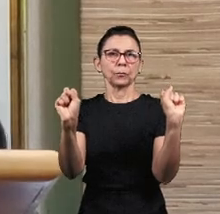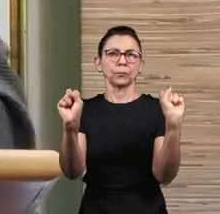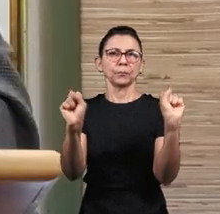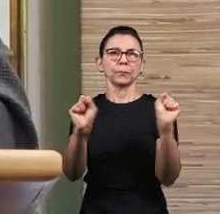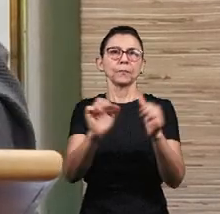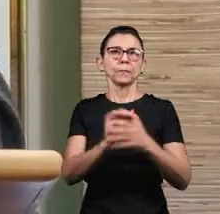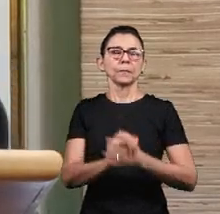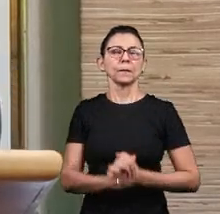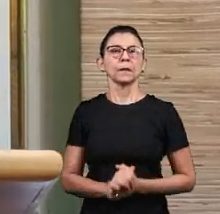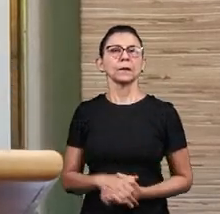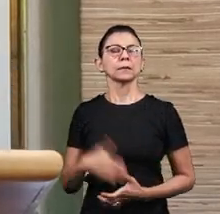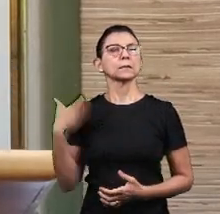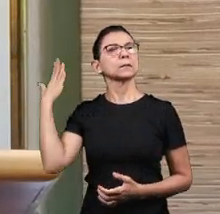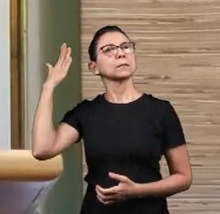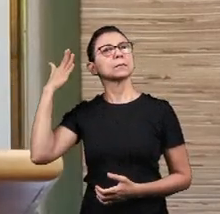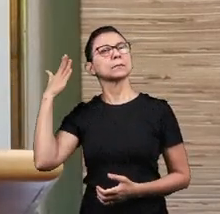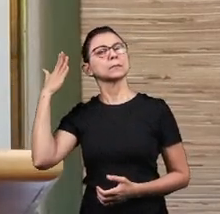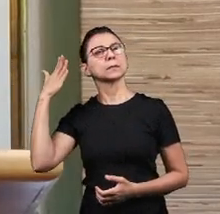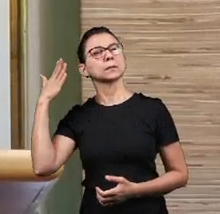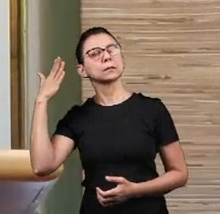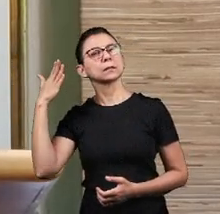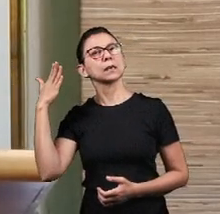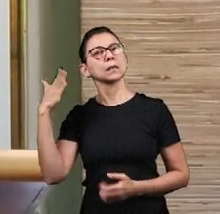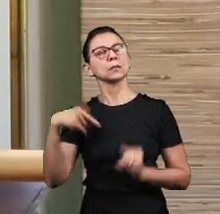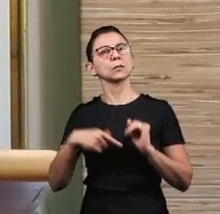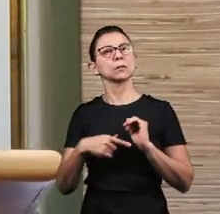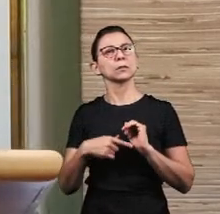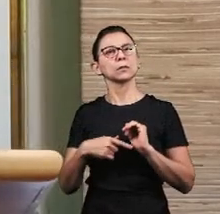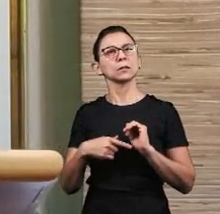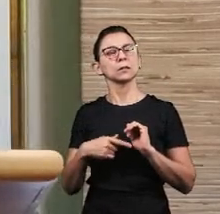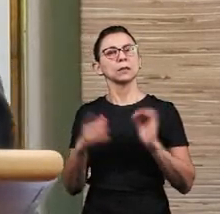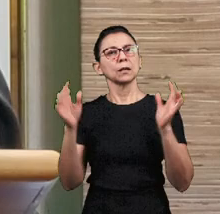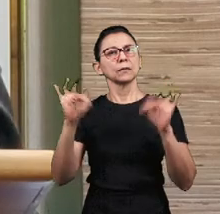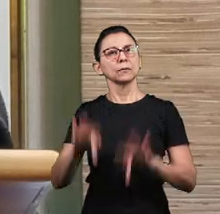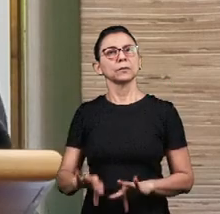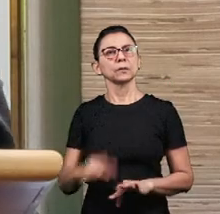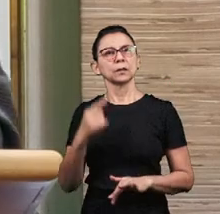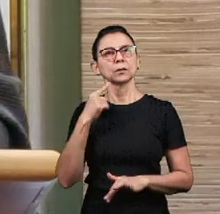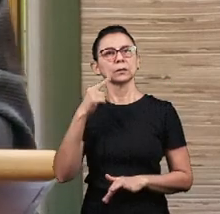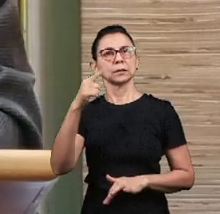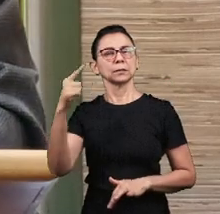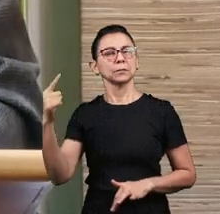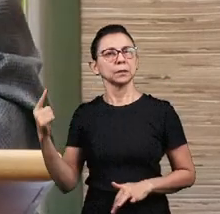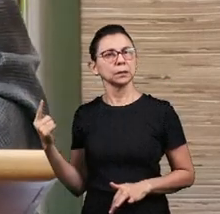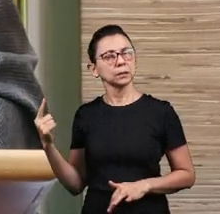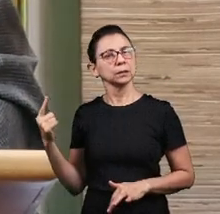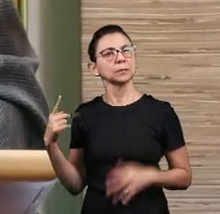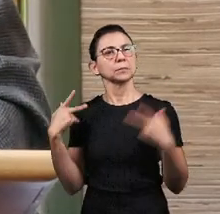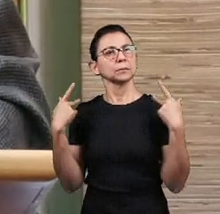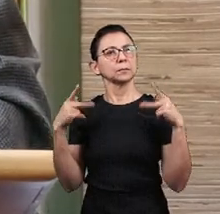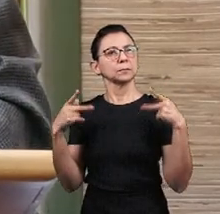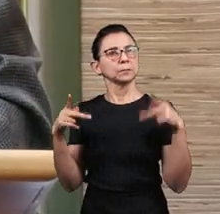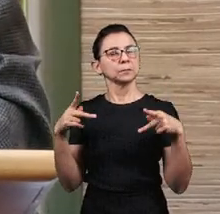été donné pendant le week-end par les frères